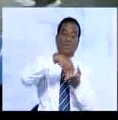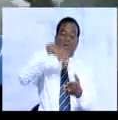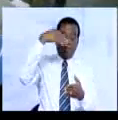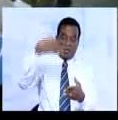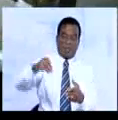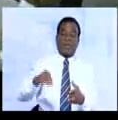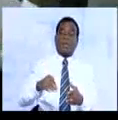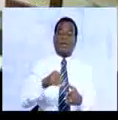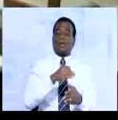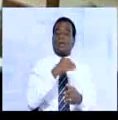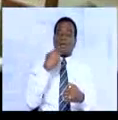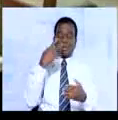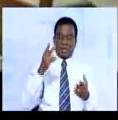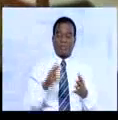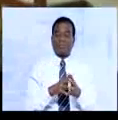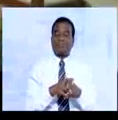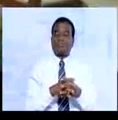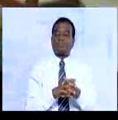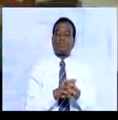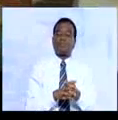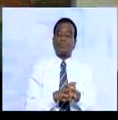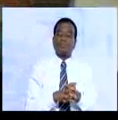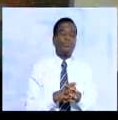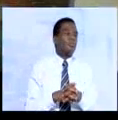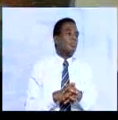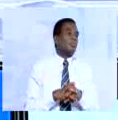ou non l'achat de ces fournitures.